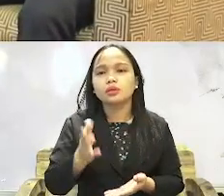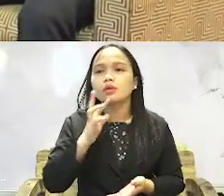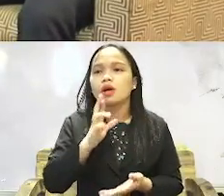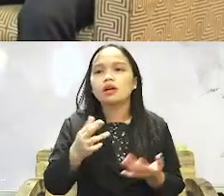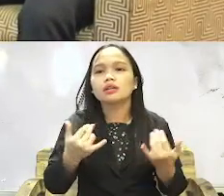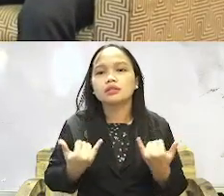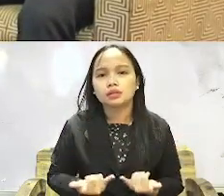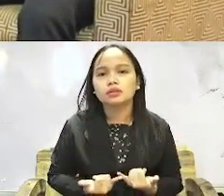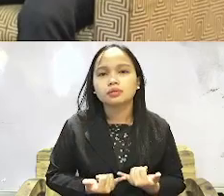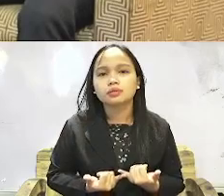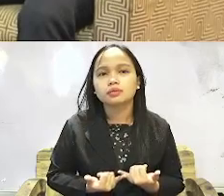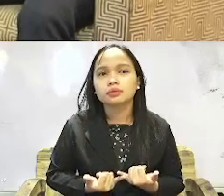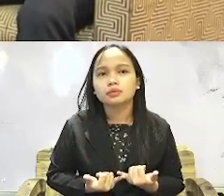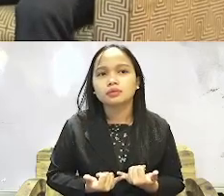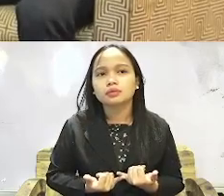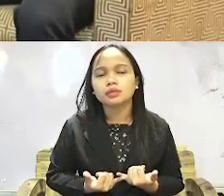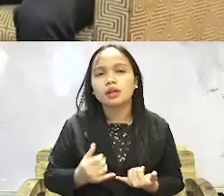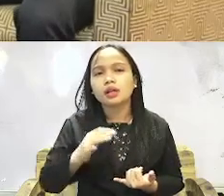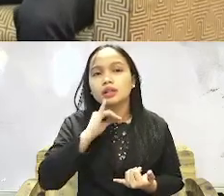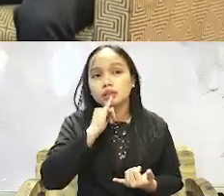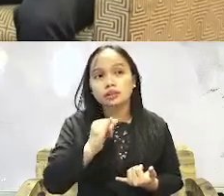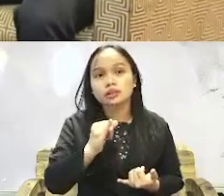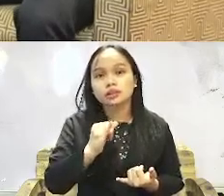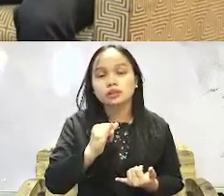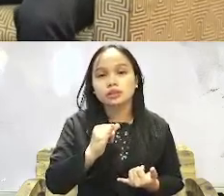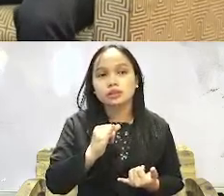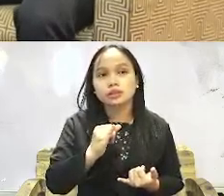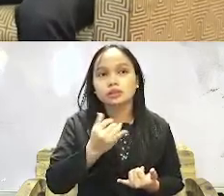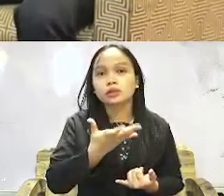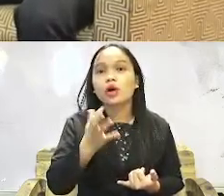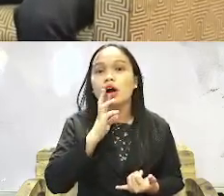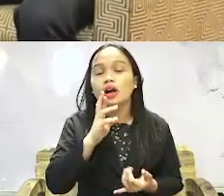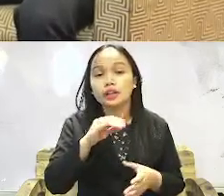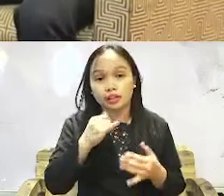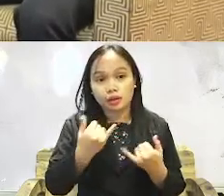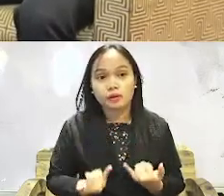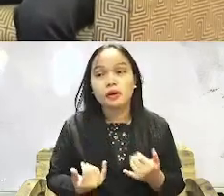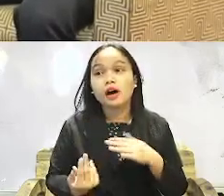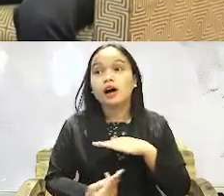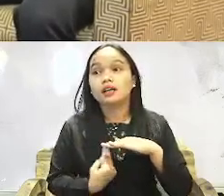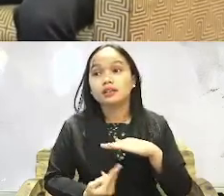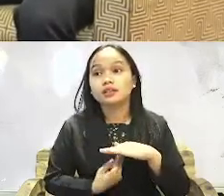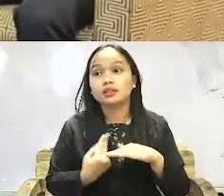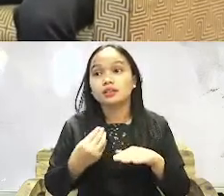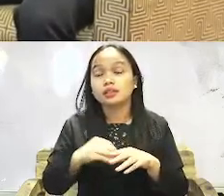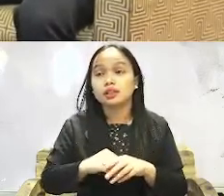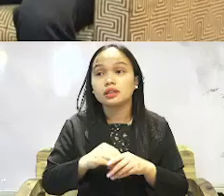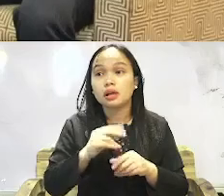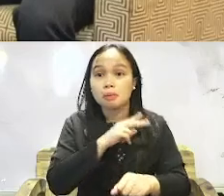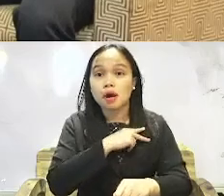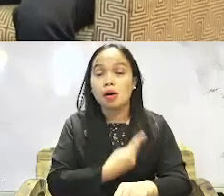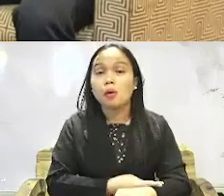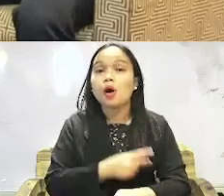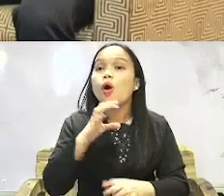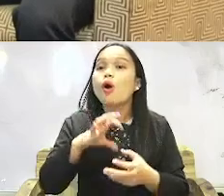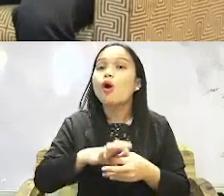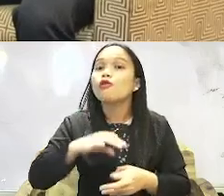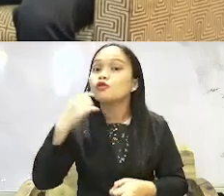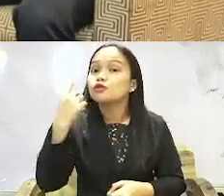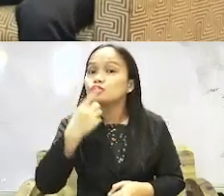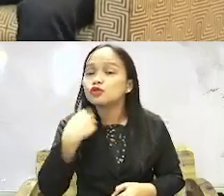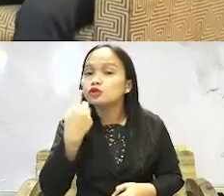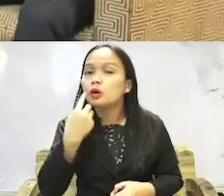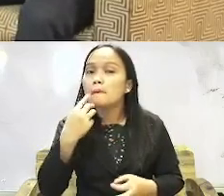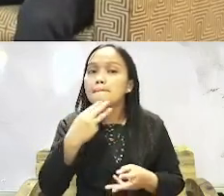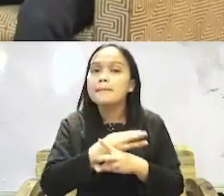now a subject or nasa under ka na ng kapangyarihan nung nang bibiktima.